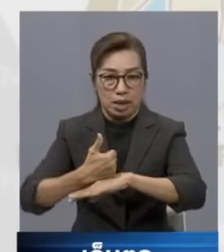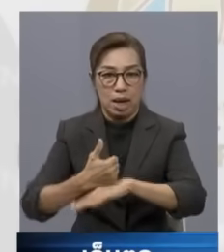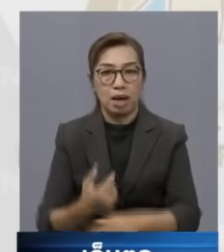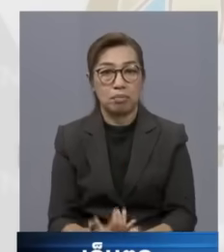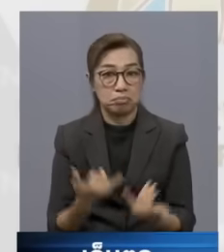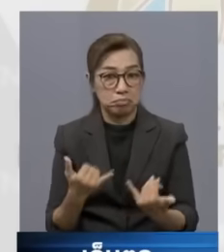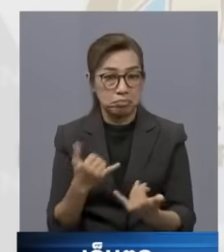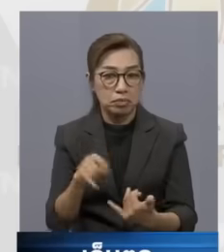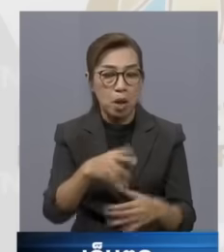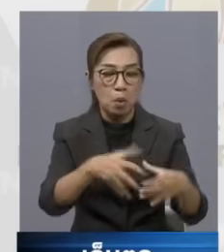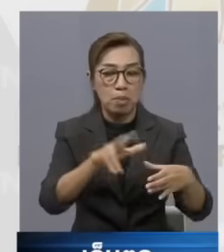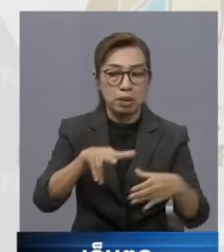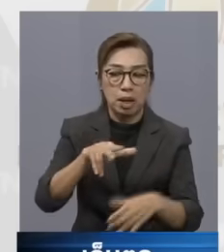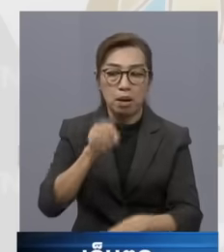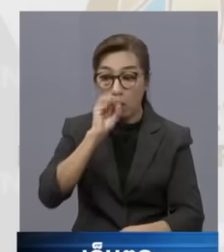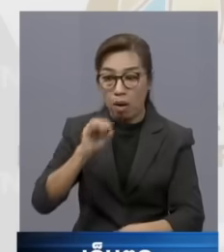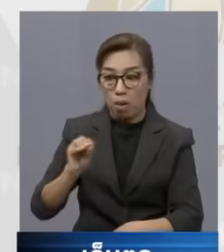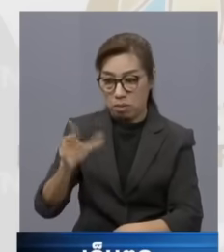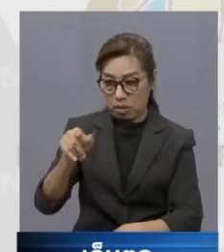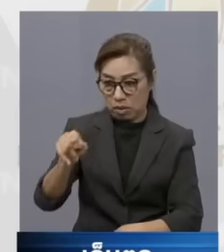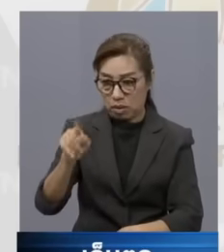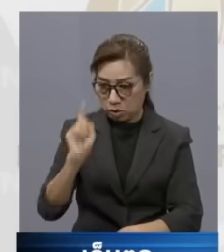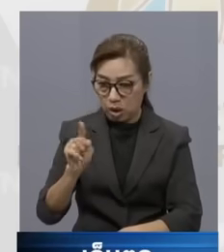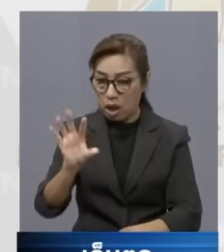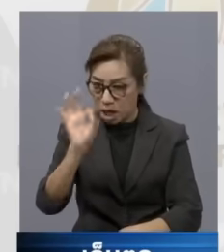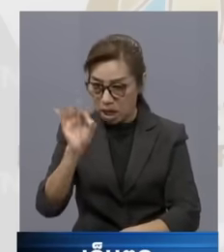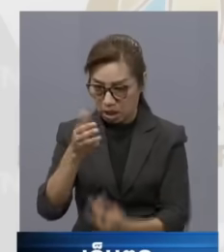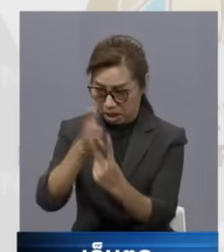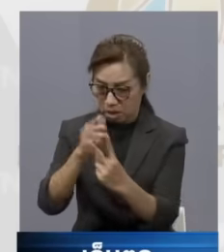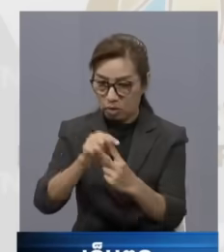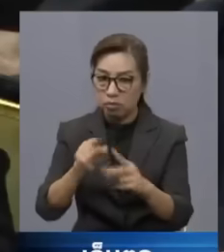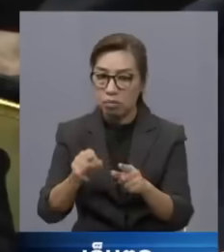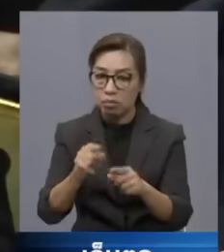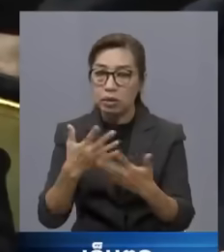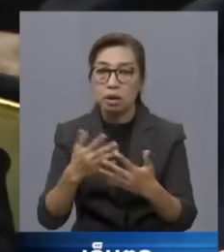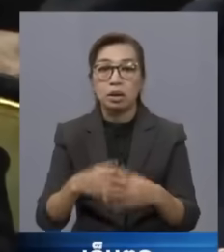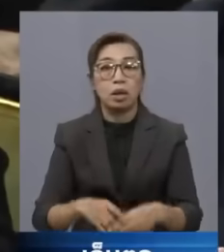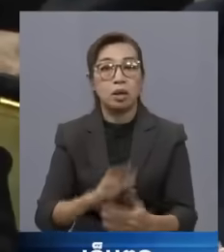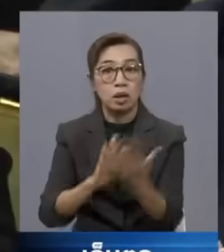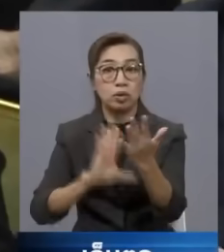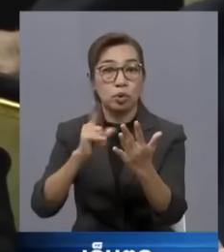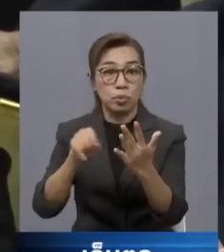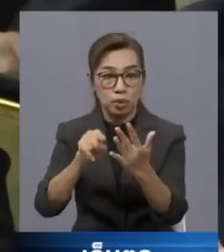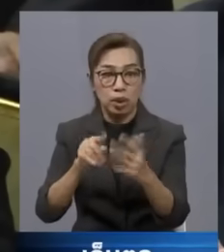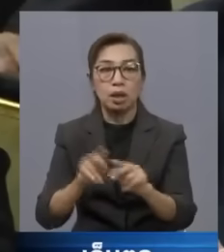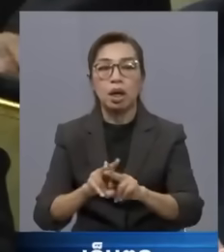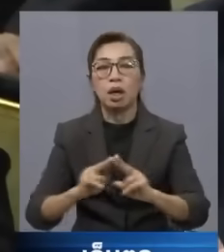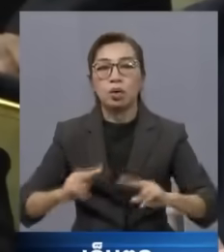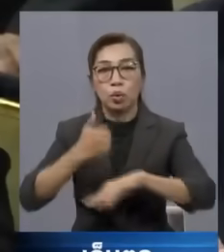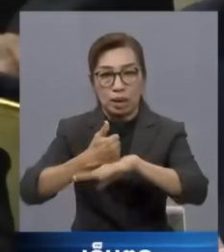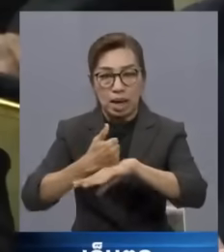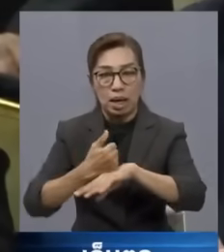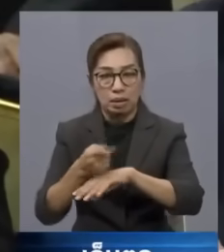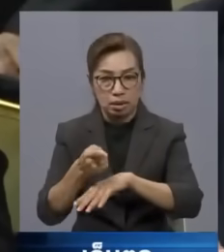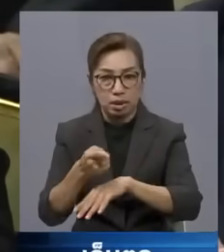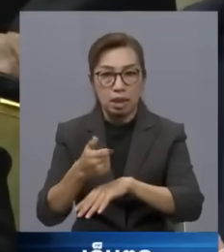ก็เริ่มมีแรงกดดันจากเพื่อไทยให้พรรคประชาชาติเลือกระหว่างเก้าอี้ชาติไทยพัฒนามีโอกาสได้หนึ่งว่าการโดยหัวหน้าพรรคคือ